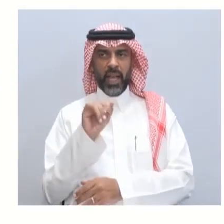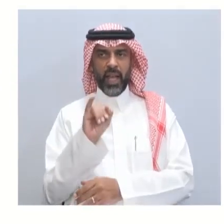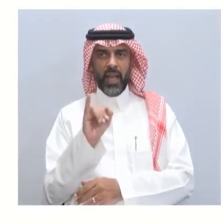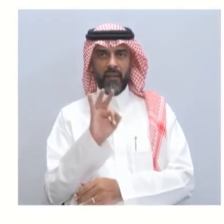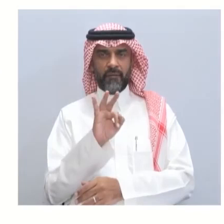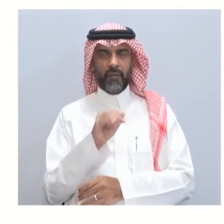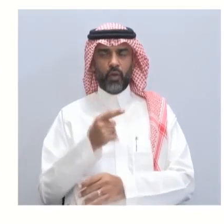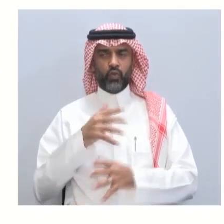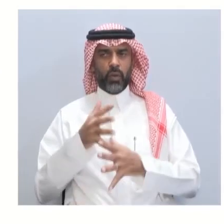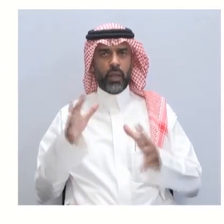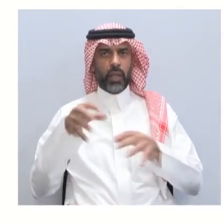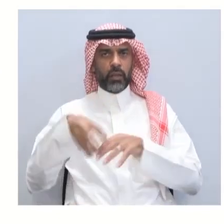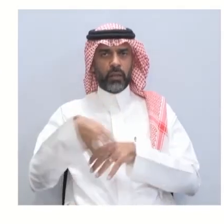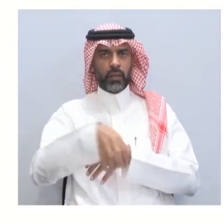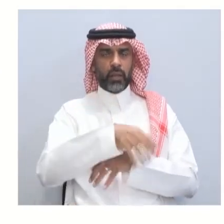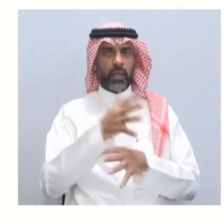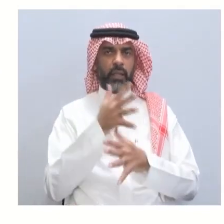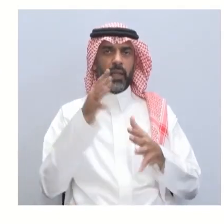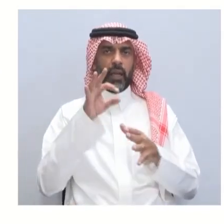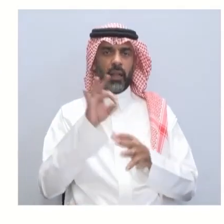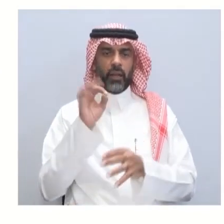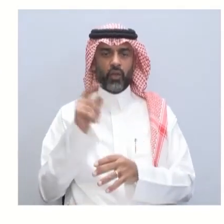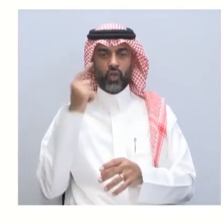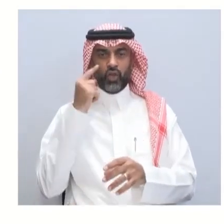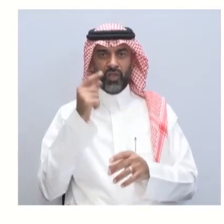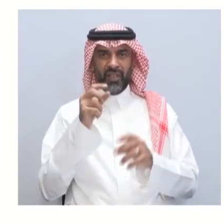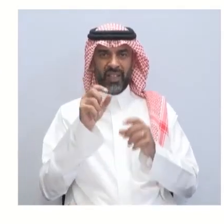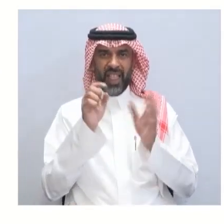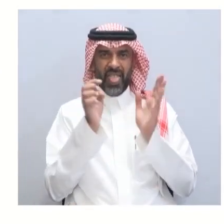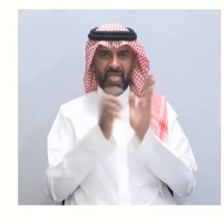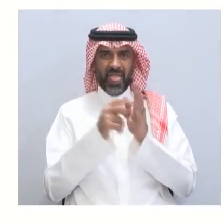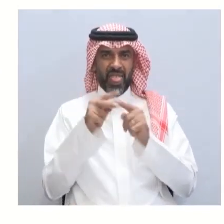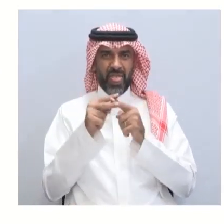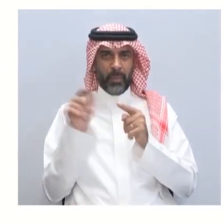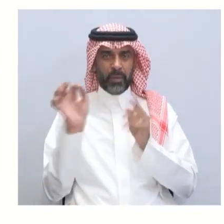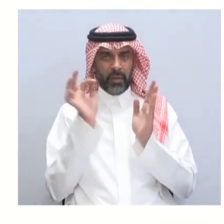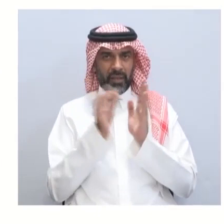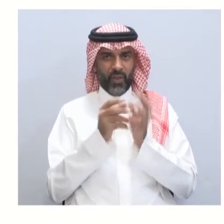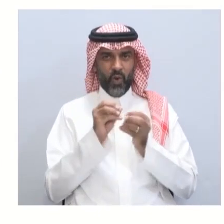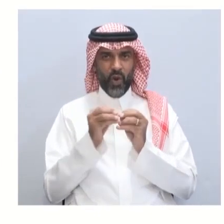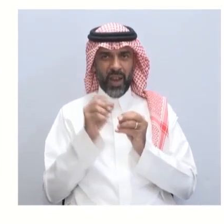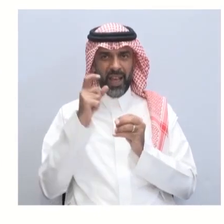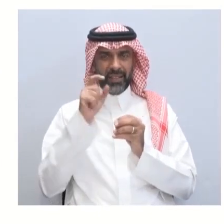اكثر من اختيار فهنا عن طريق الترس اخذها مباشره واقوم